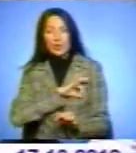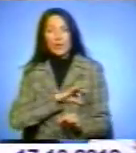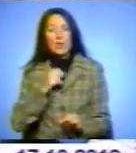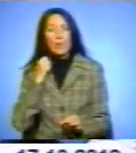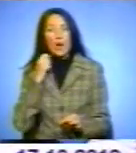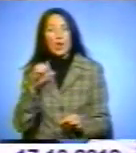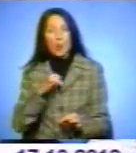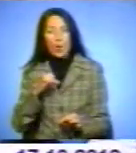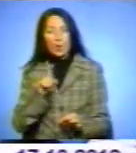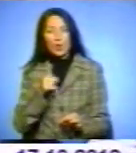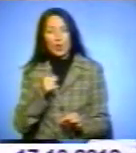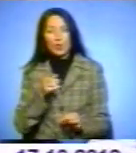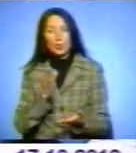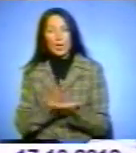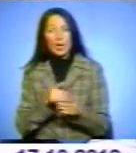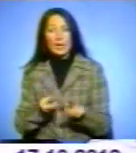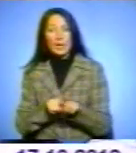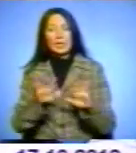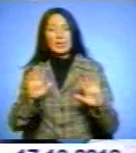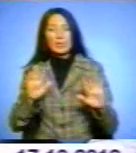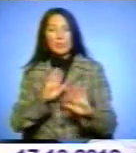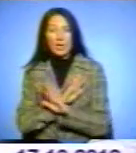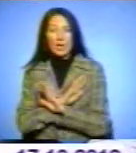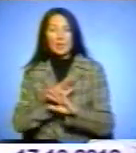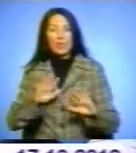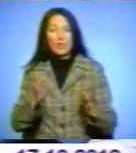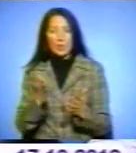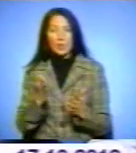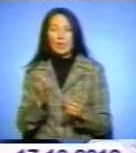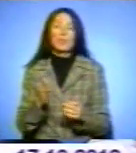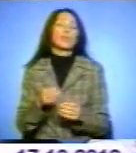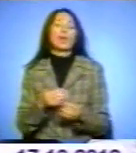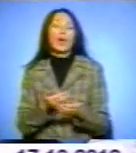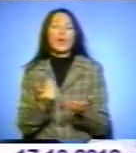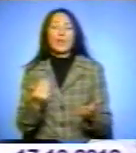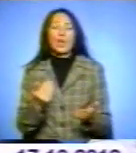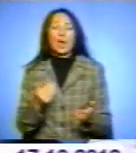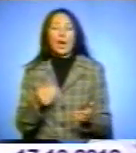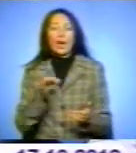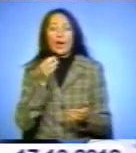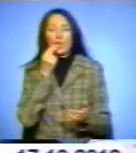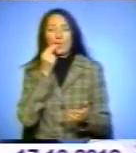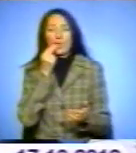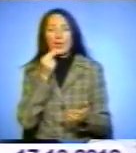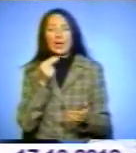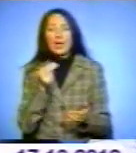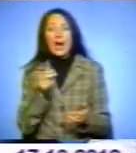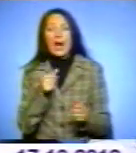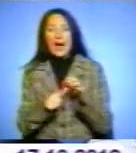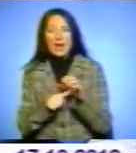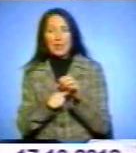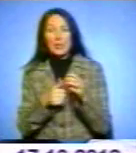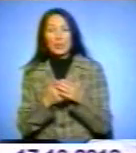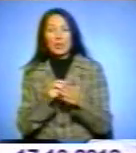Чому відбуваються такі смертельні випадки? Від вживання виникання пластинчастих грибів. От якраз